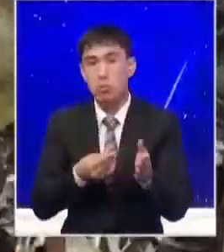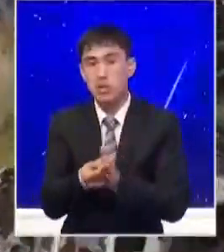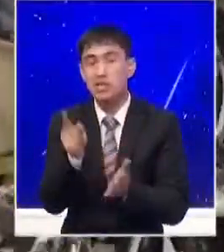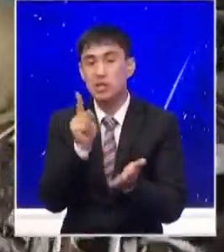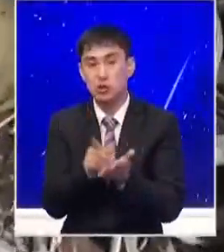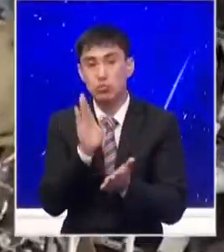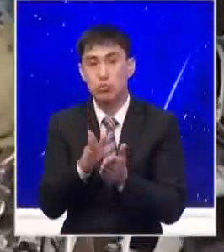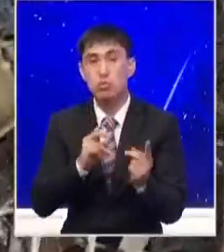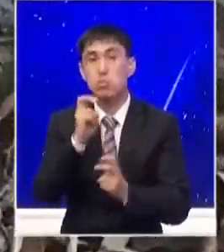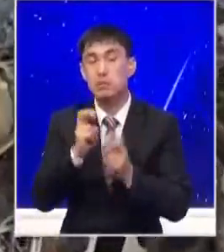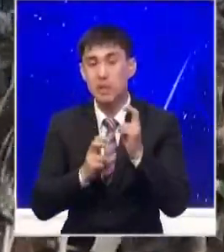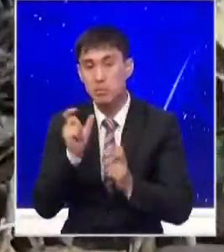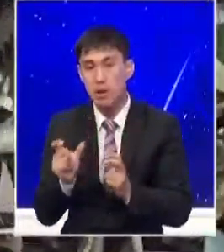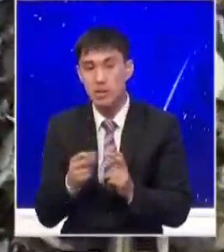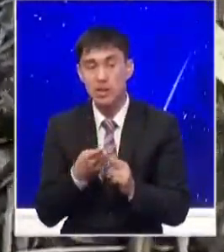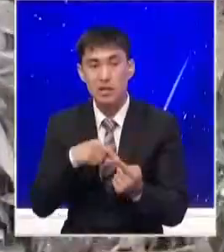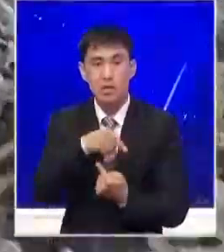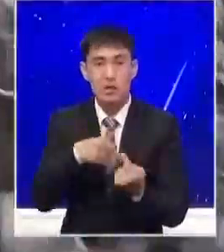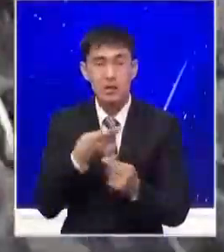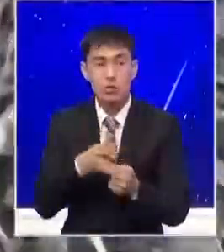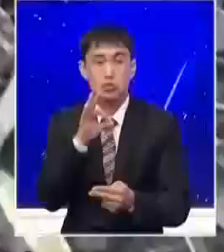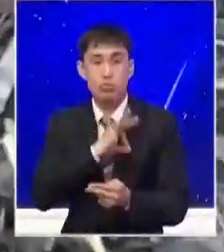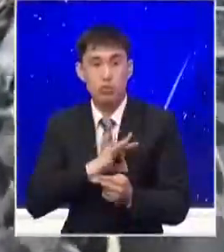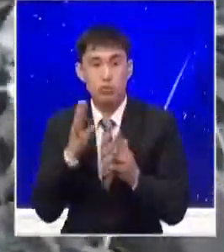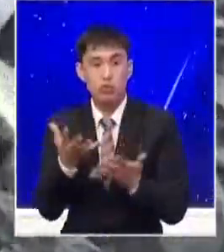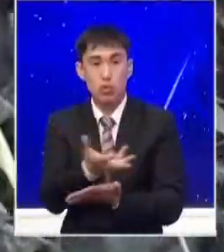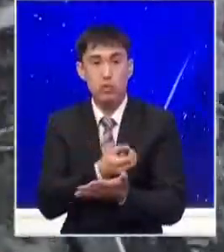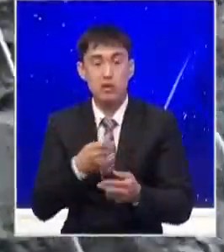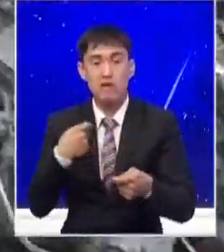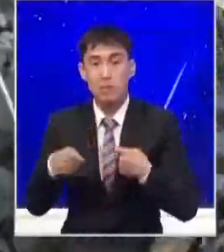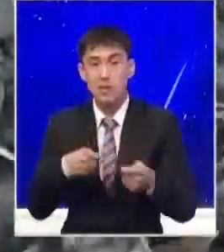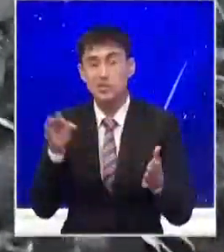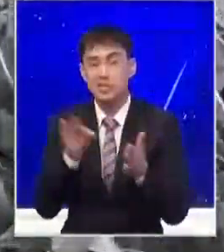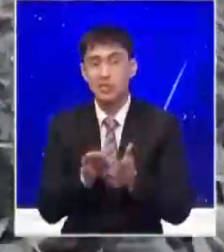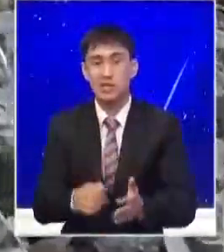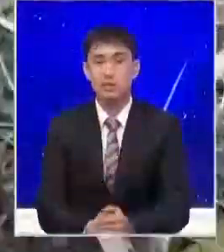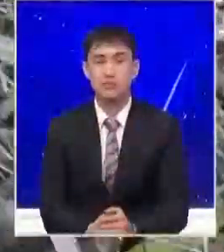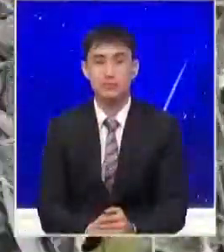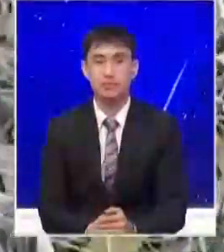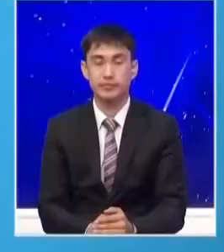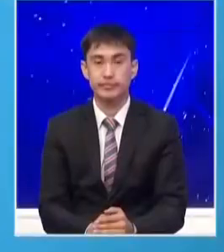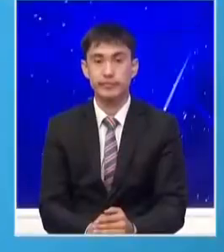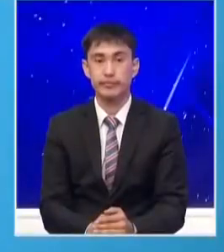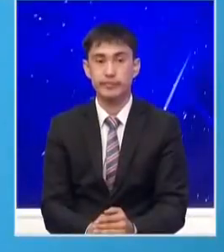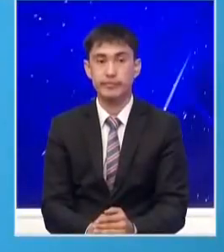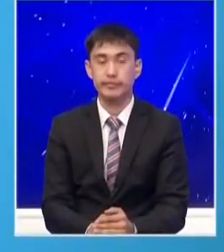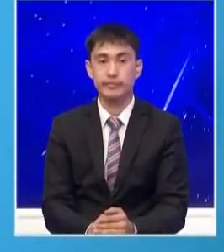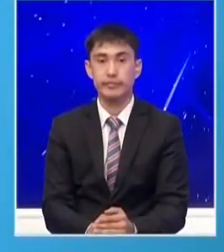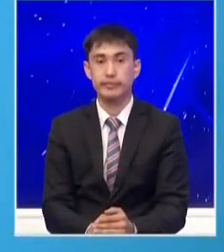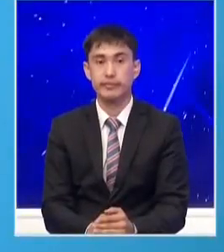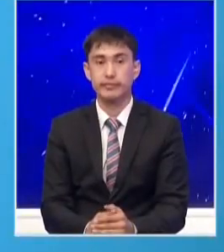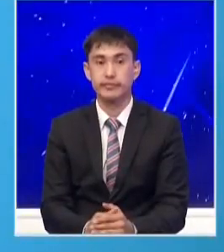должны будут предприниматели, которые используют собранное в коммерческих целях. Раньше сбор